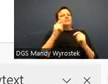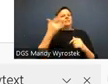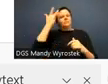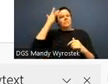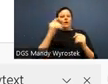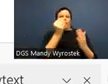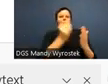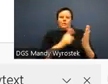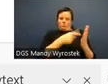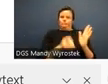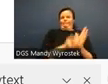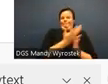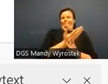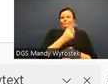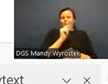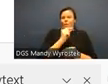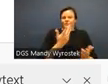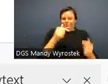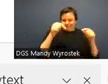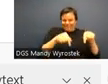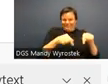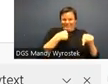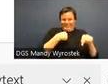dann jeweils darunter